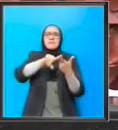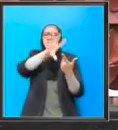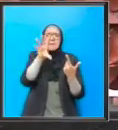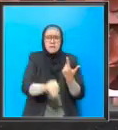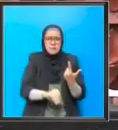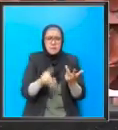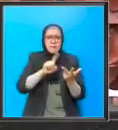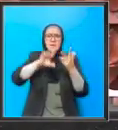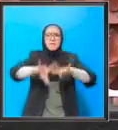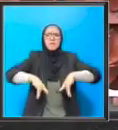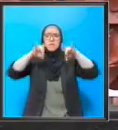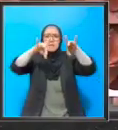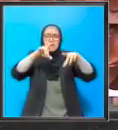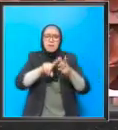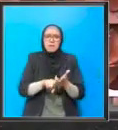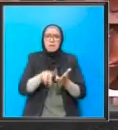Australia